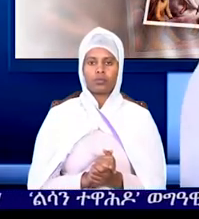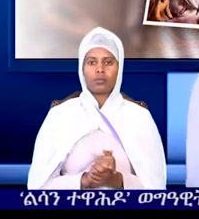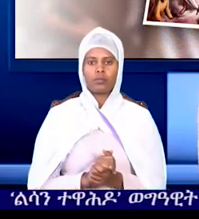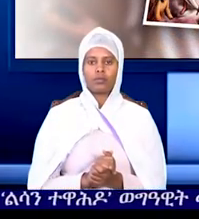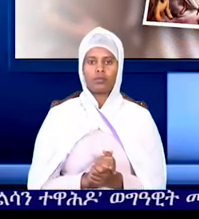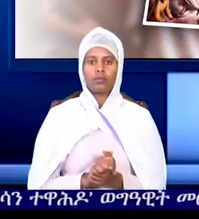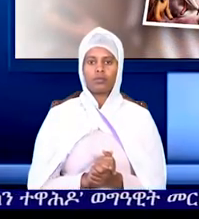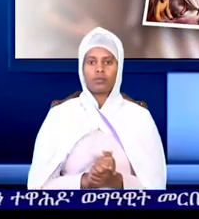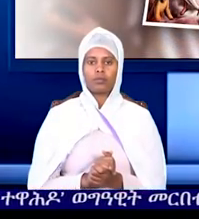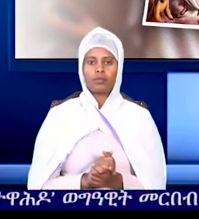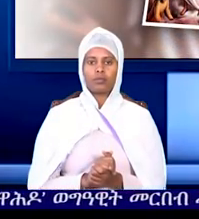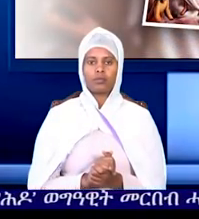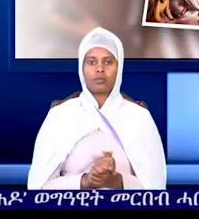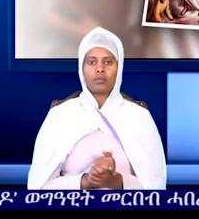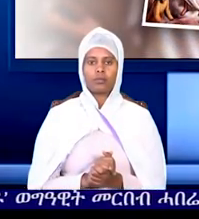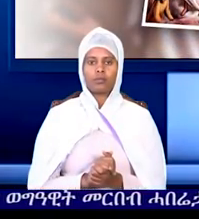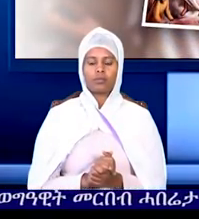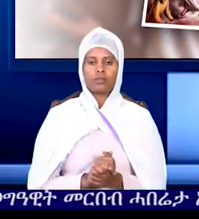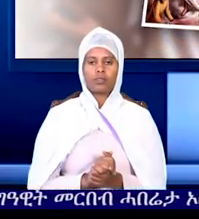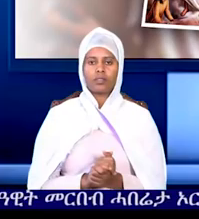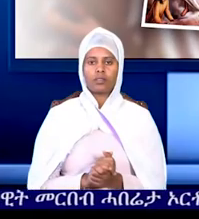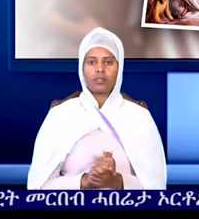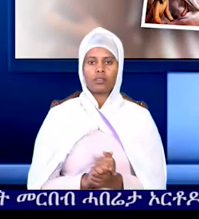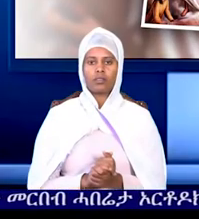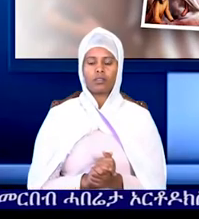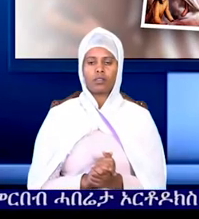ዘእያርቅ እመንበሩ ዘእያርቅ ሰማያት